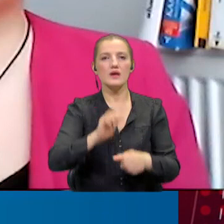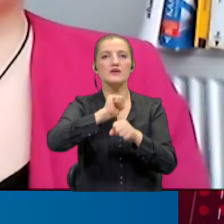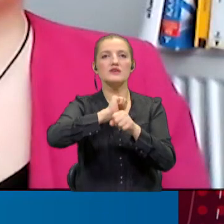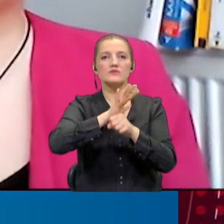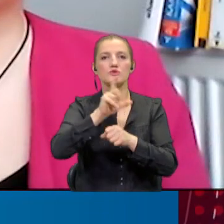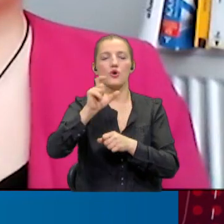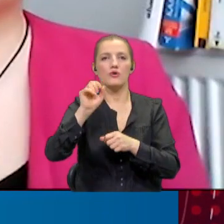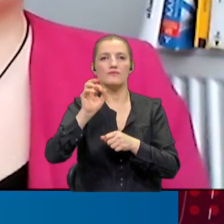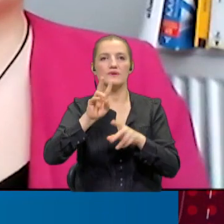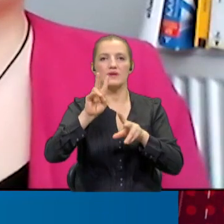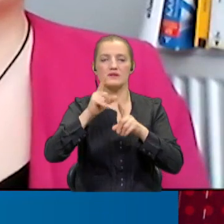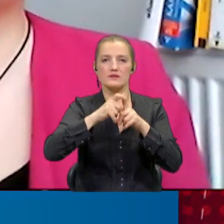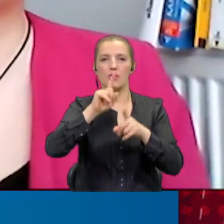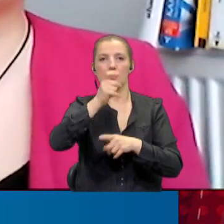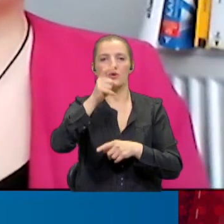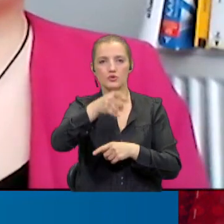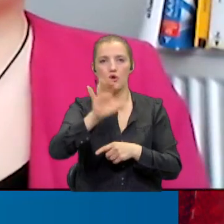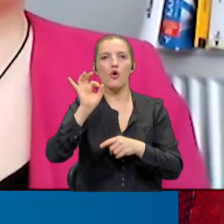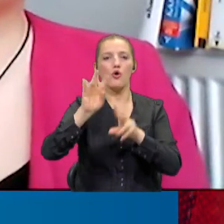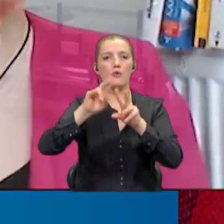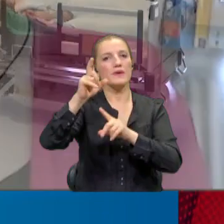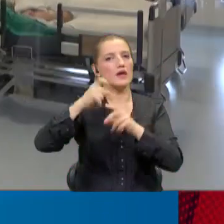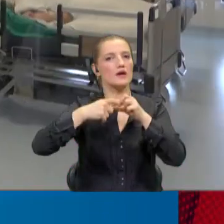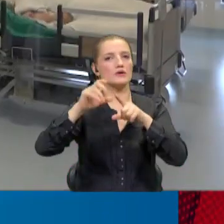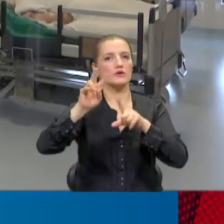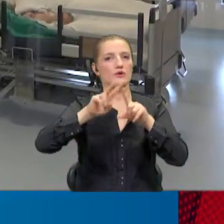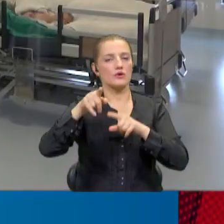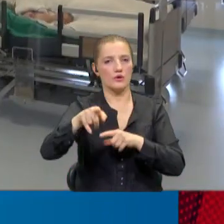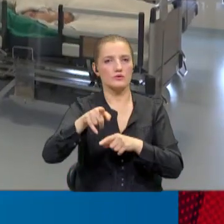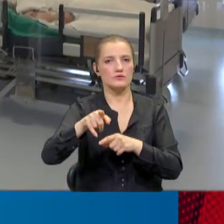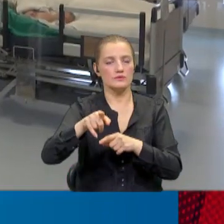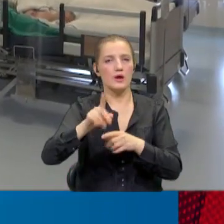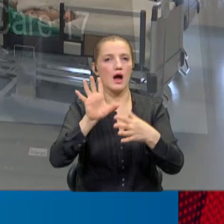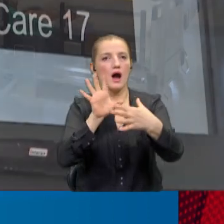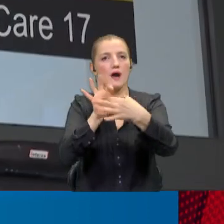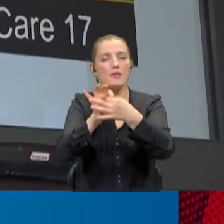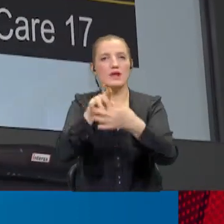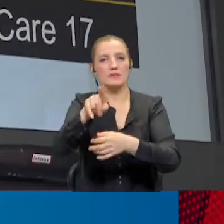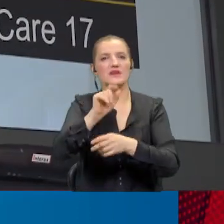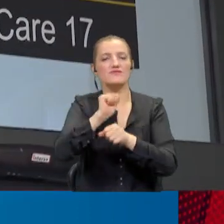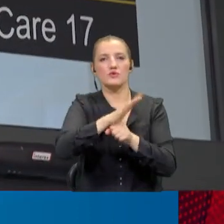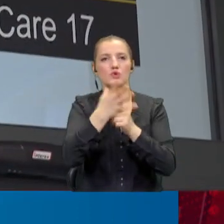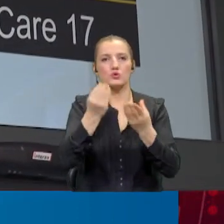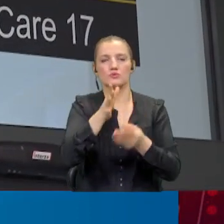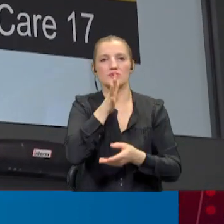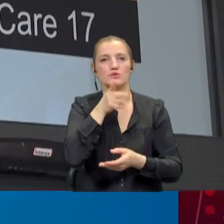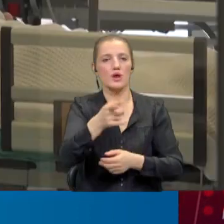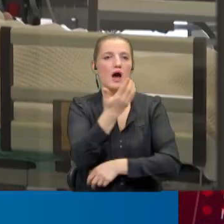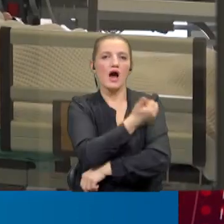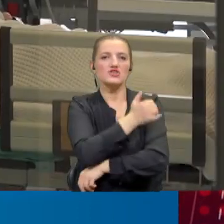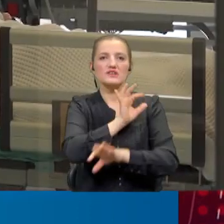kuvvet 19'un omicron var yattığının artık ülkemizde Dominant var ya ne olduğunu biliyoruz Acısız olanları özellikle